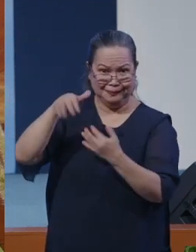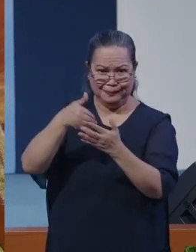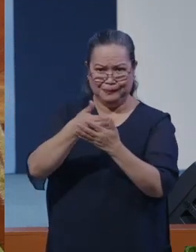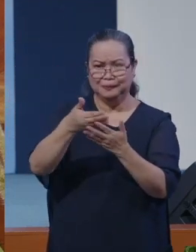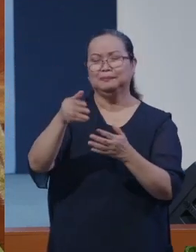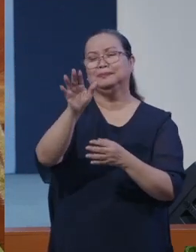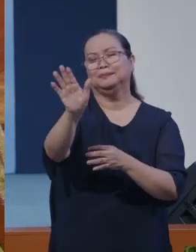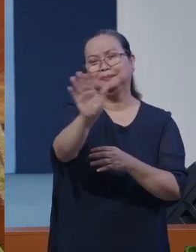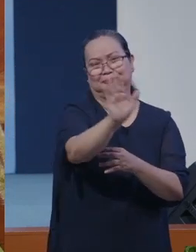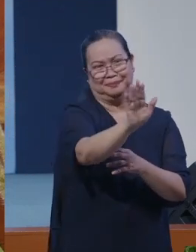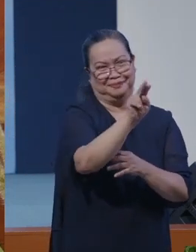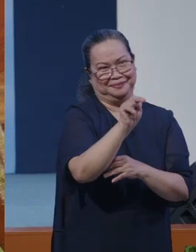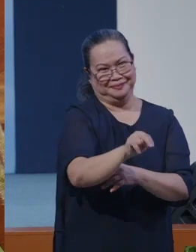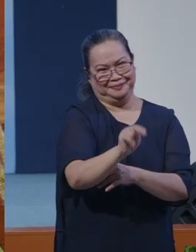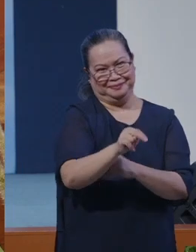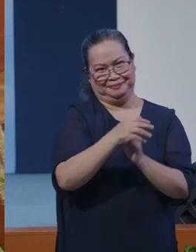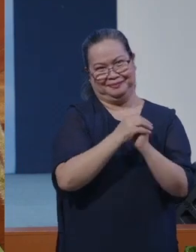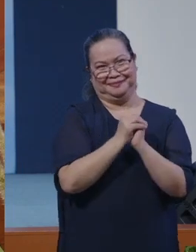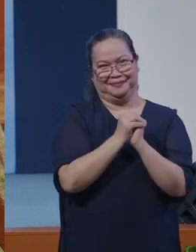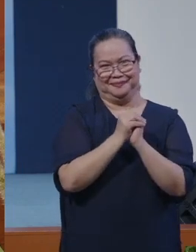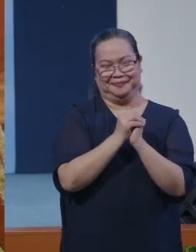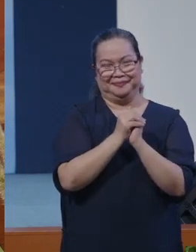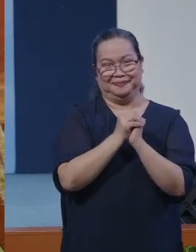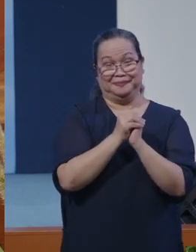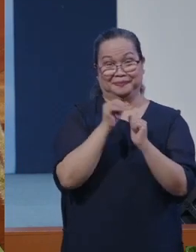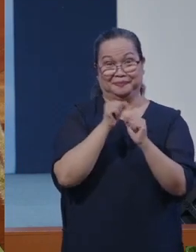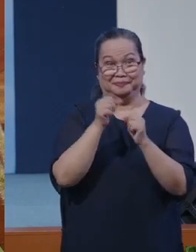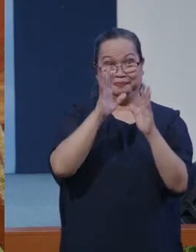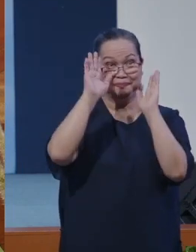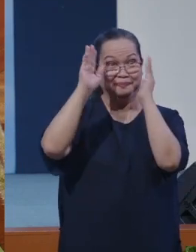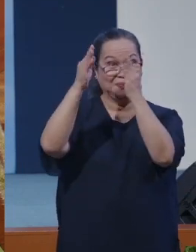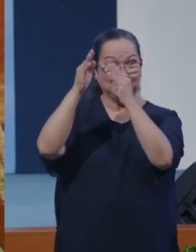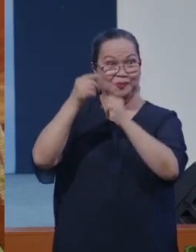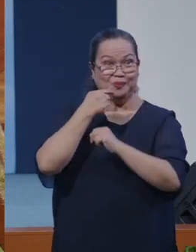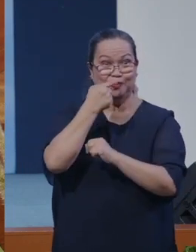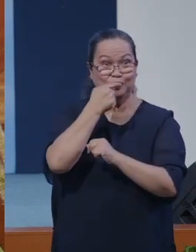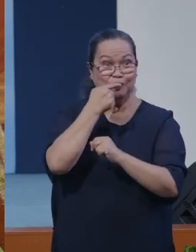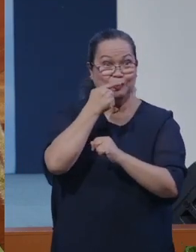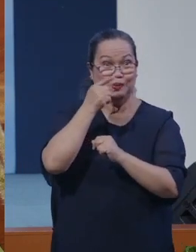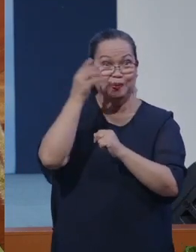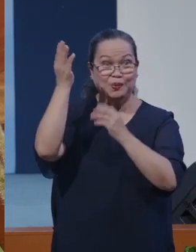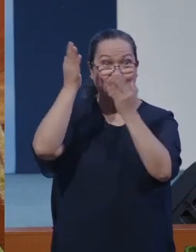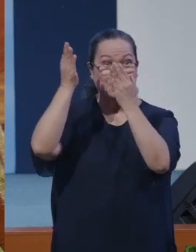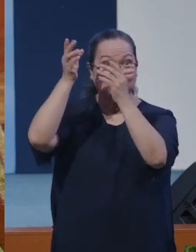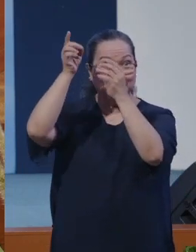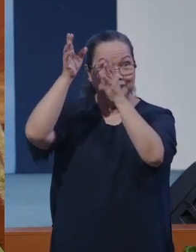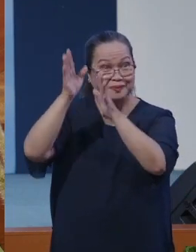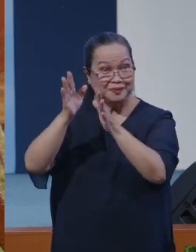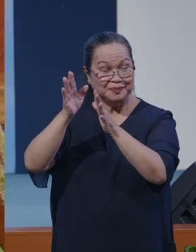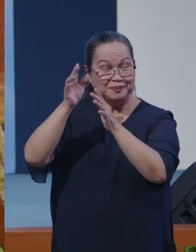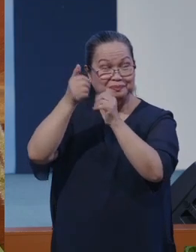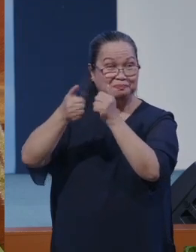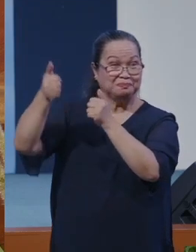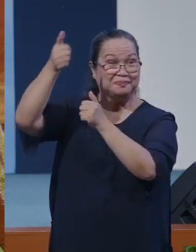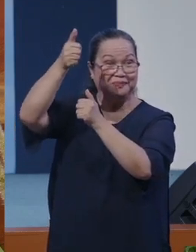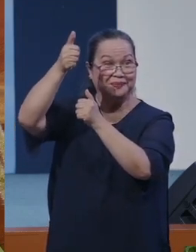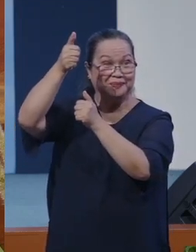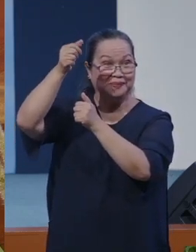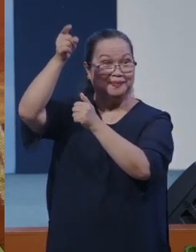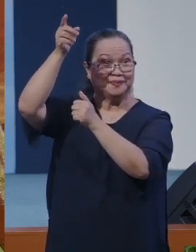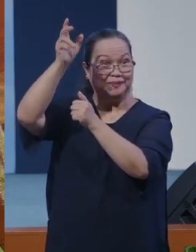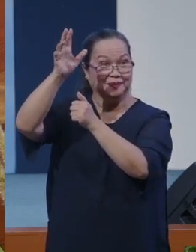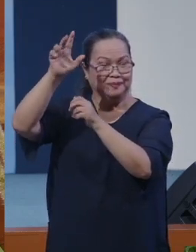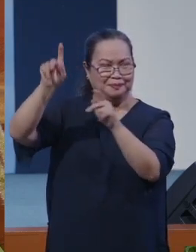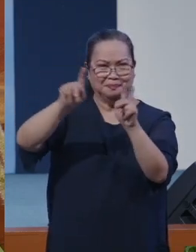your needs. So mag-focus tayo kung sino ang ating Ama. Pinakadakila,